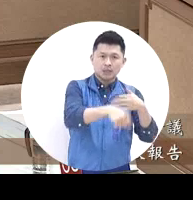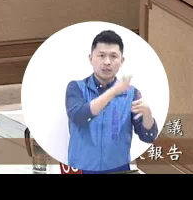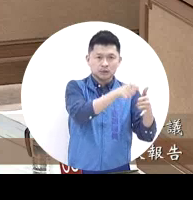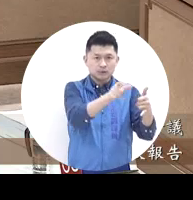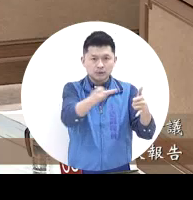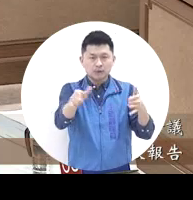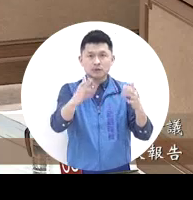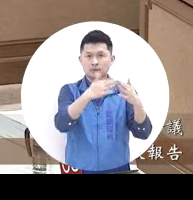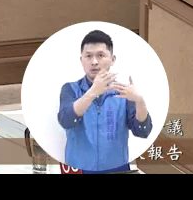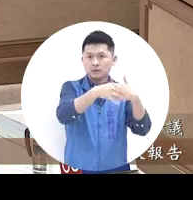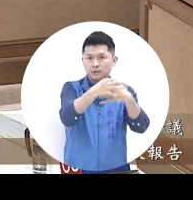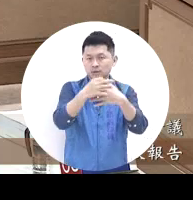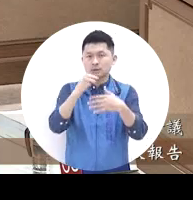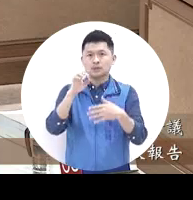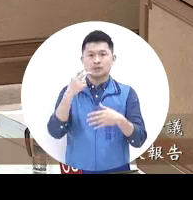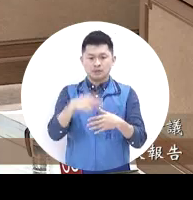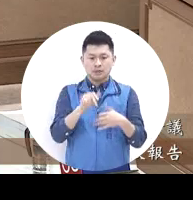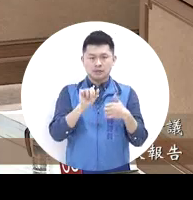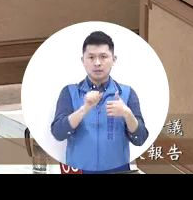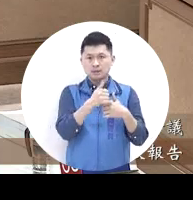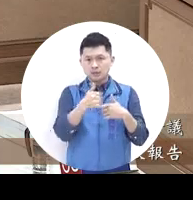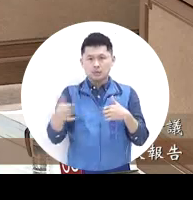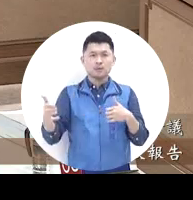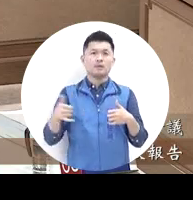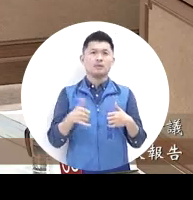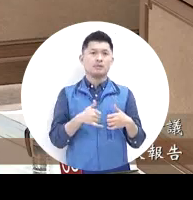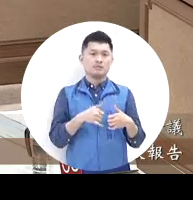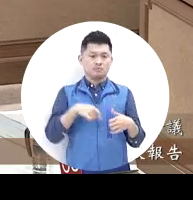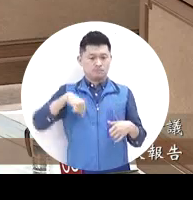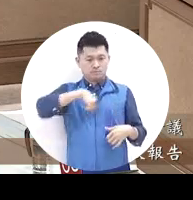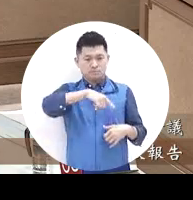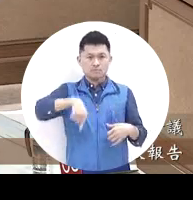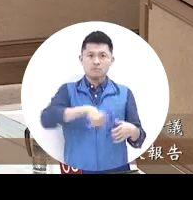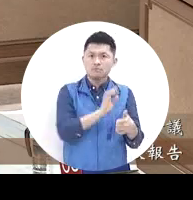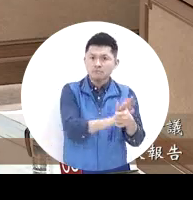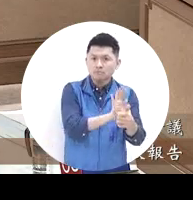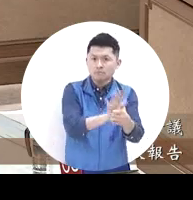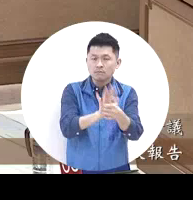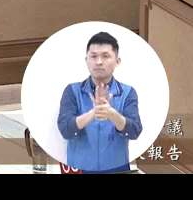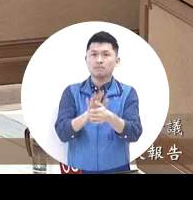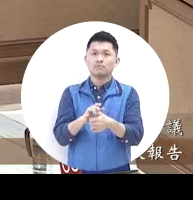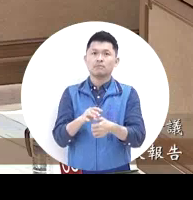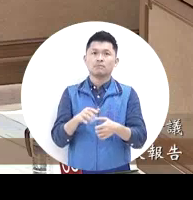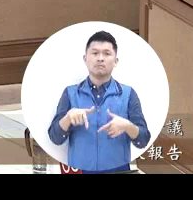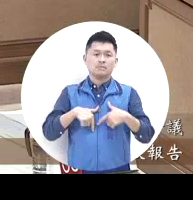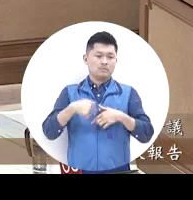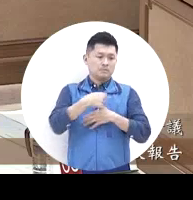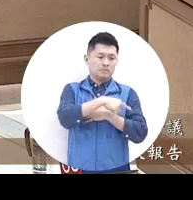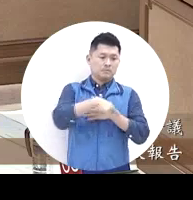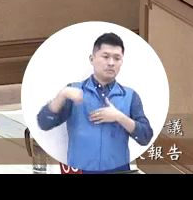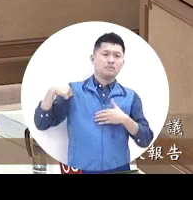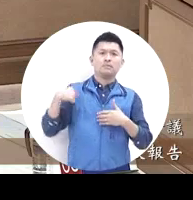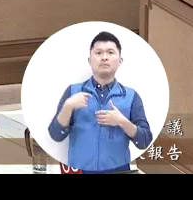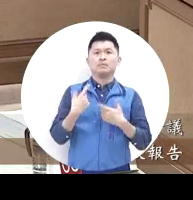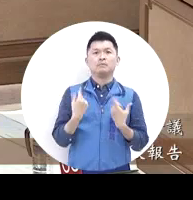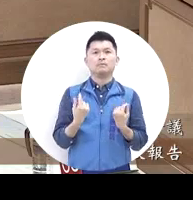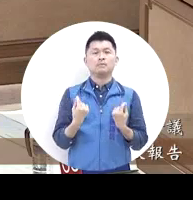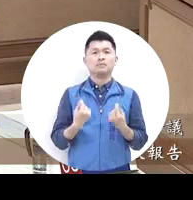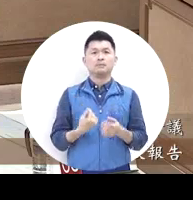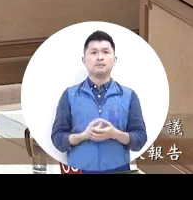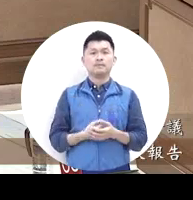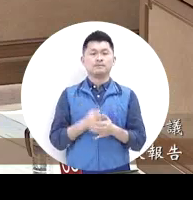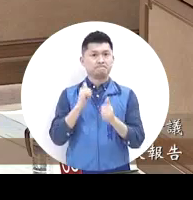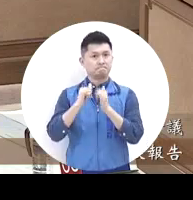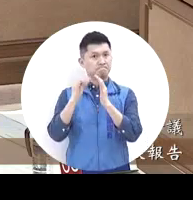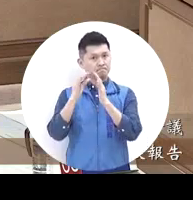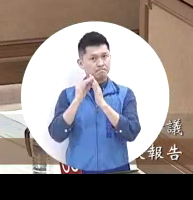个协助啊，这个辅导协助的这些动作了。所以社会局有很多的事